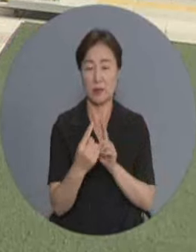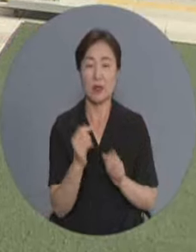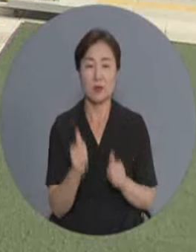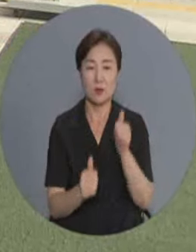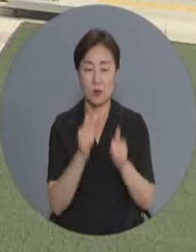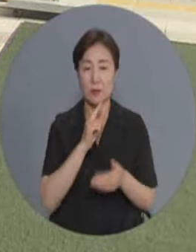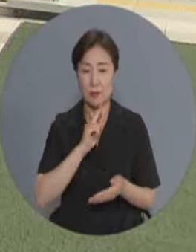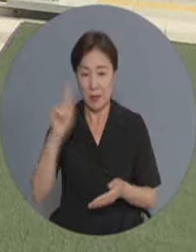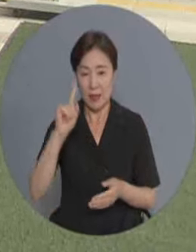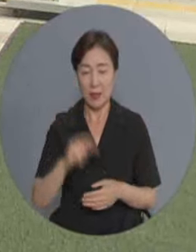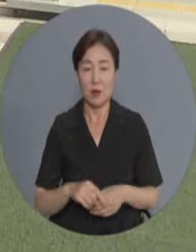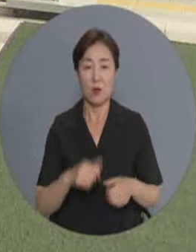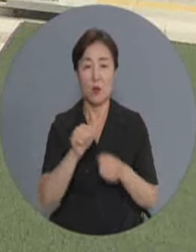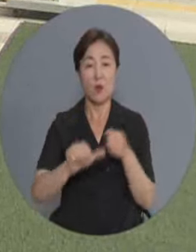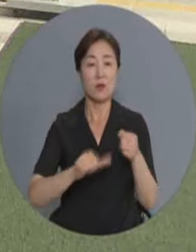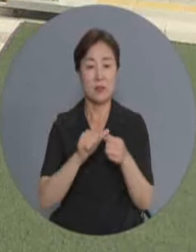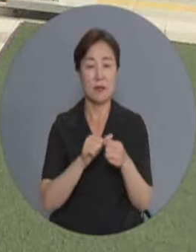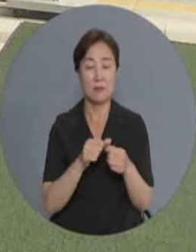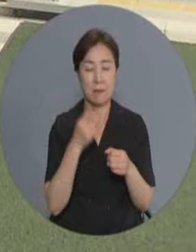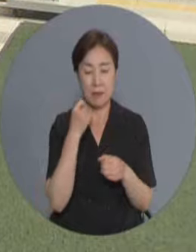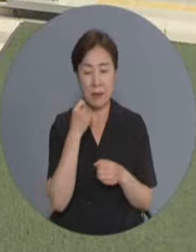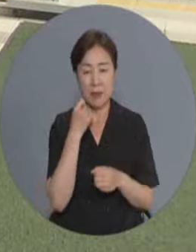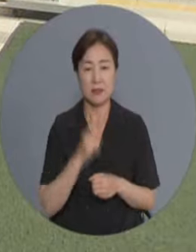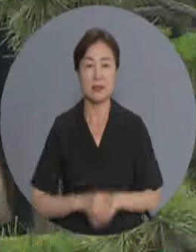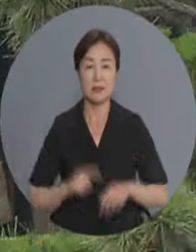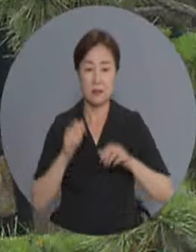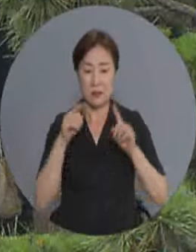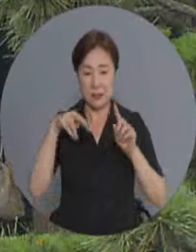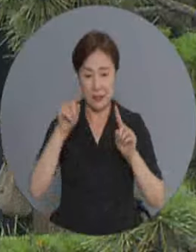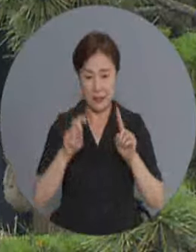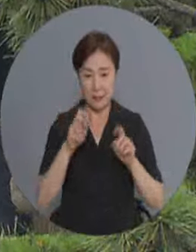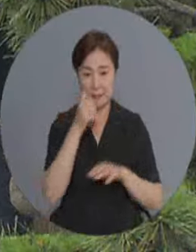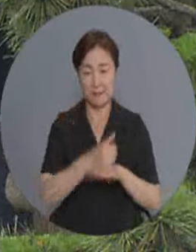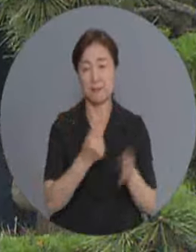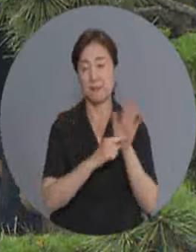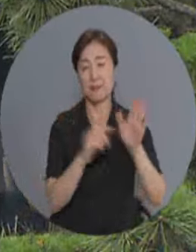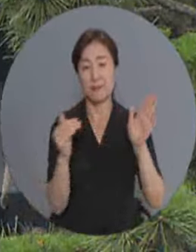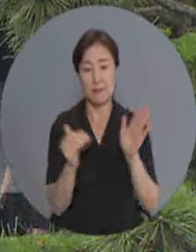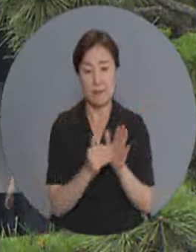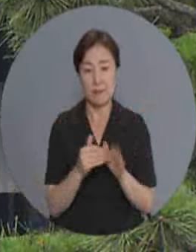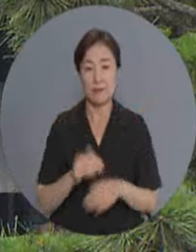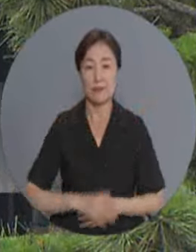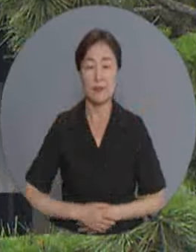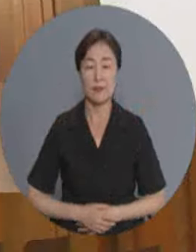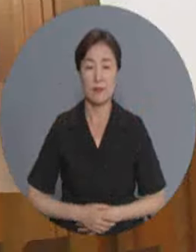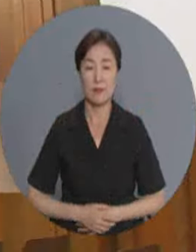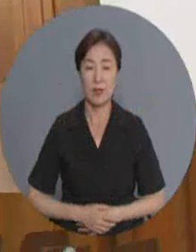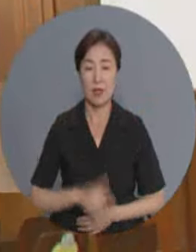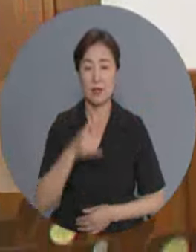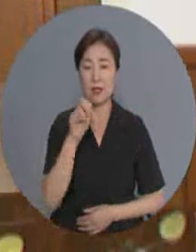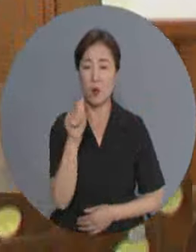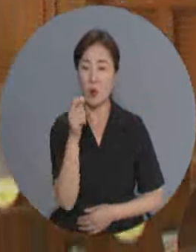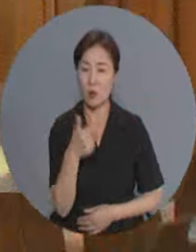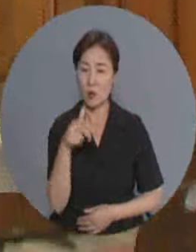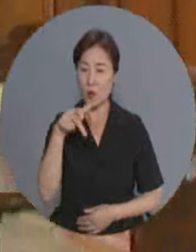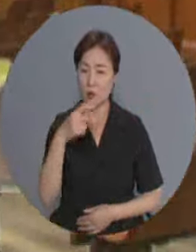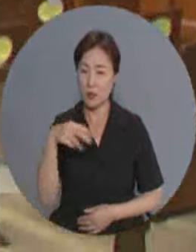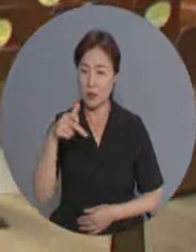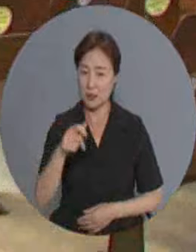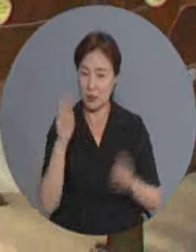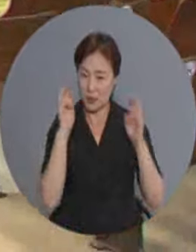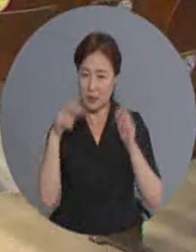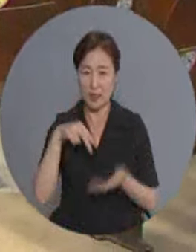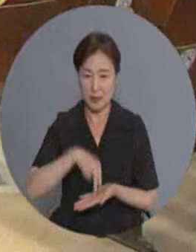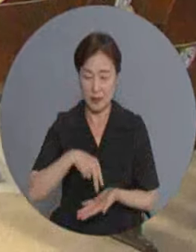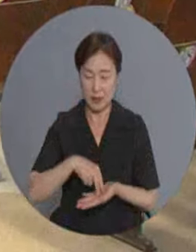지 5년 2개월 만에 1심 판결을 내렸습니다. 광주지법 유상호 판사는 니혼 코크스 공업이 피해자